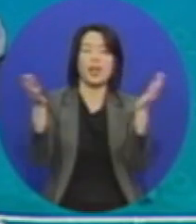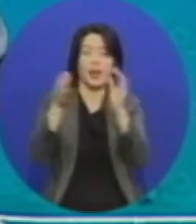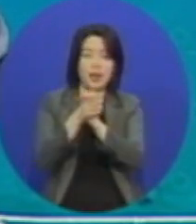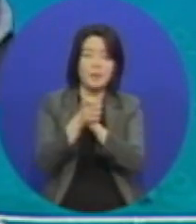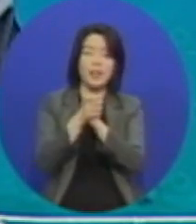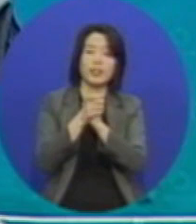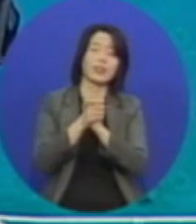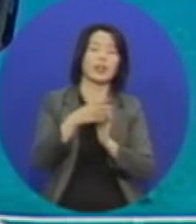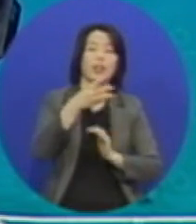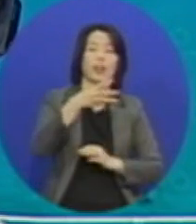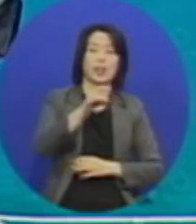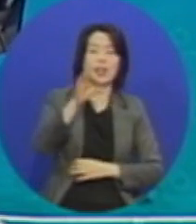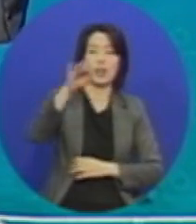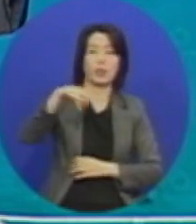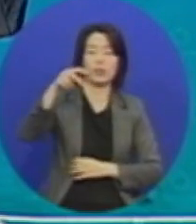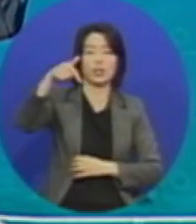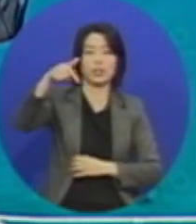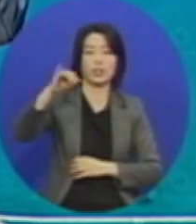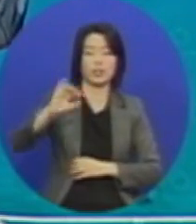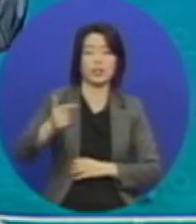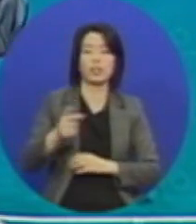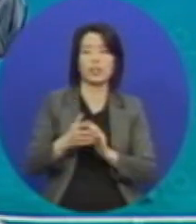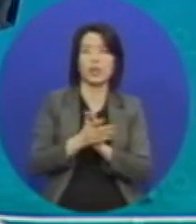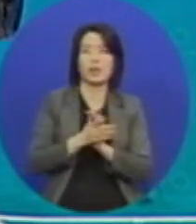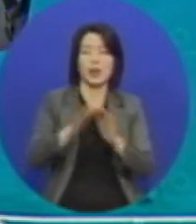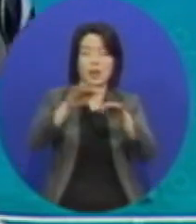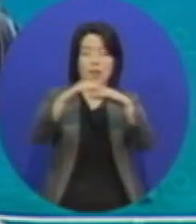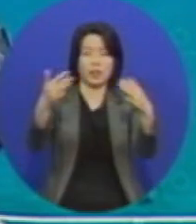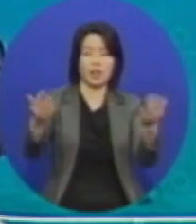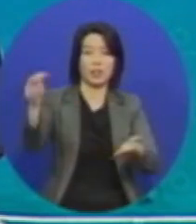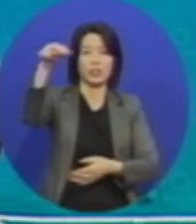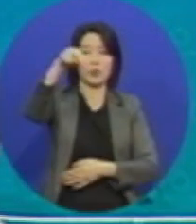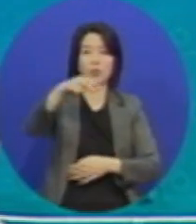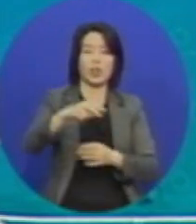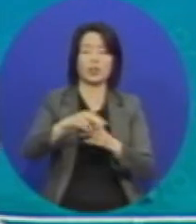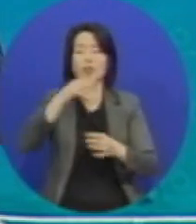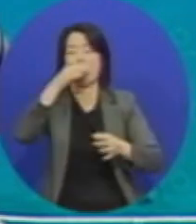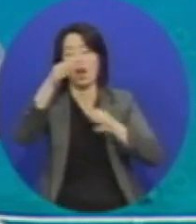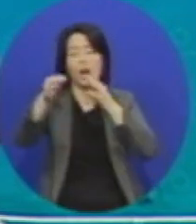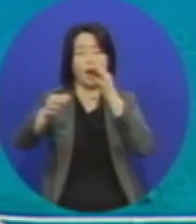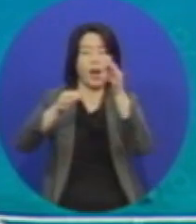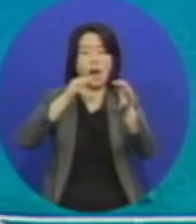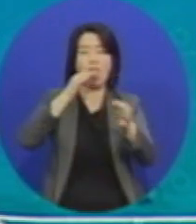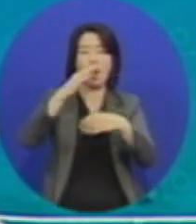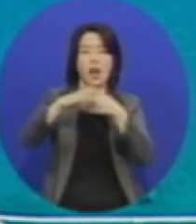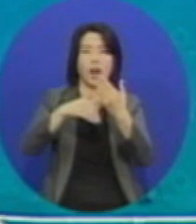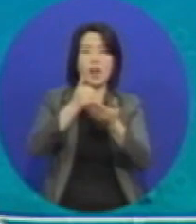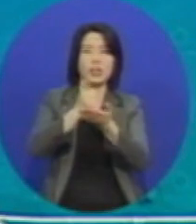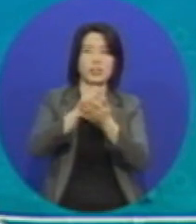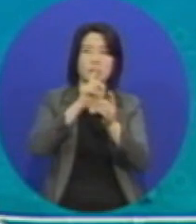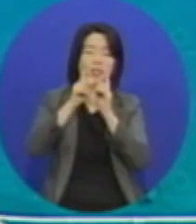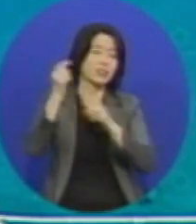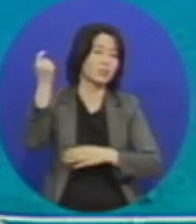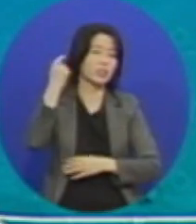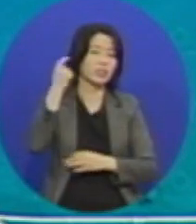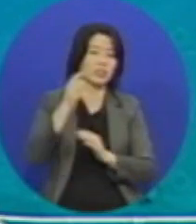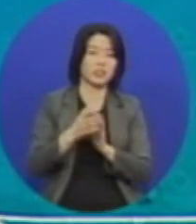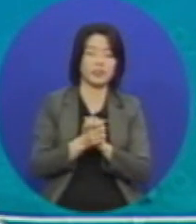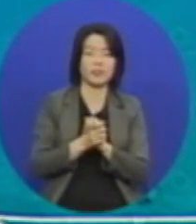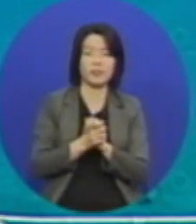레위 인들은 강단에 올라가서 하나님 앞에 통곡을 하고 부르짖으면서 그 하나님의 말씀을 들었어요